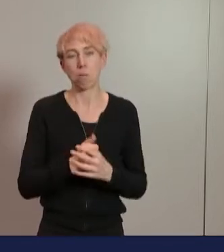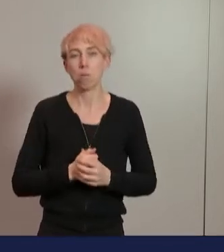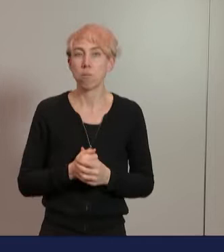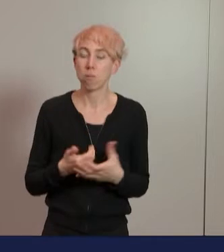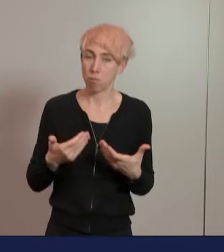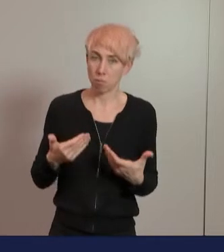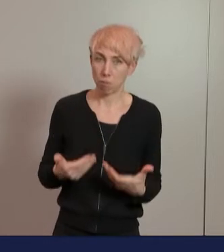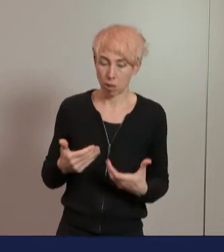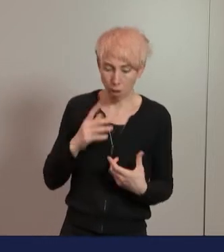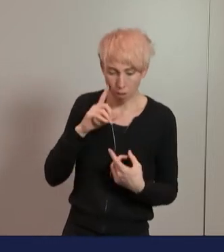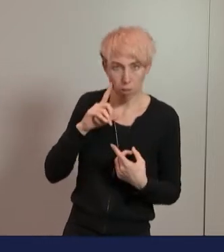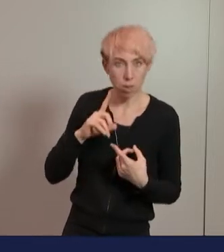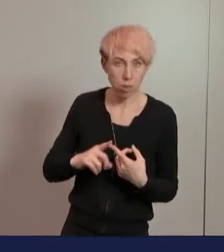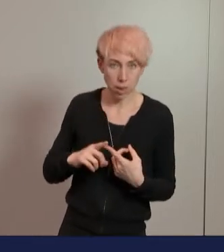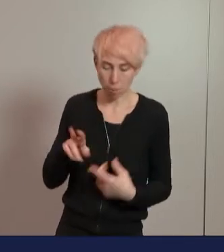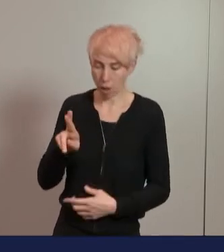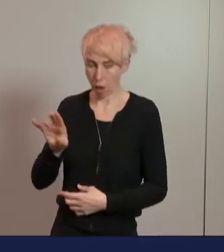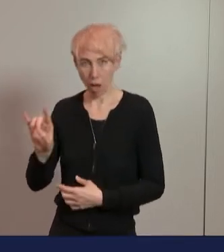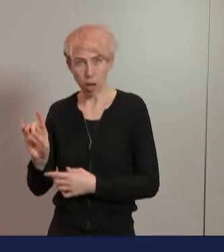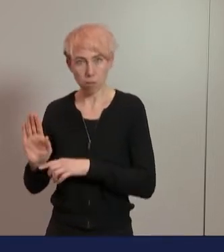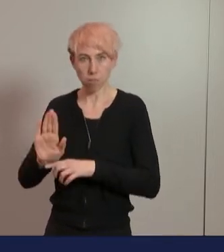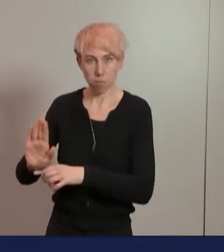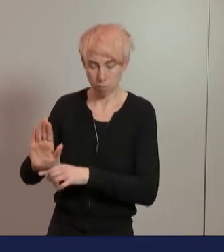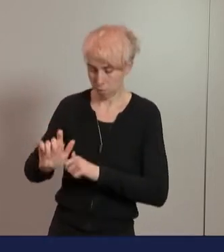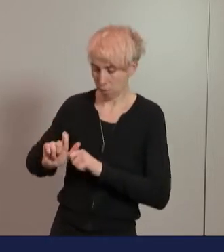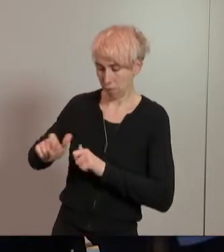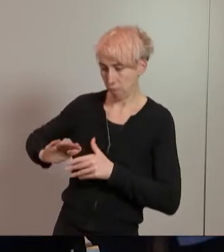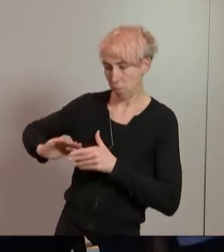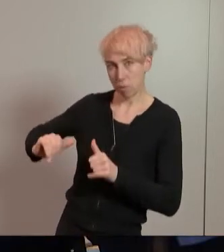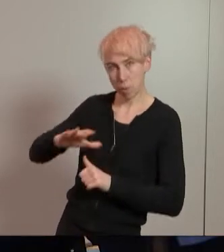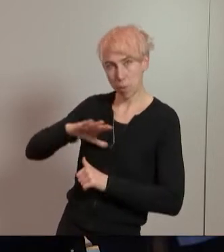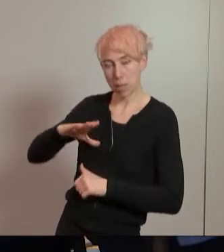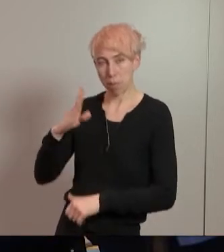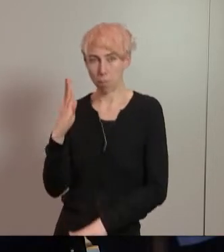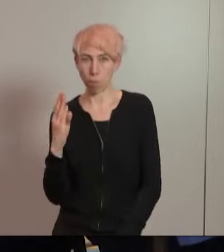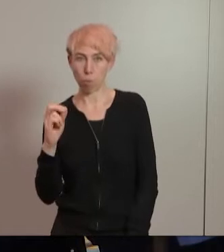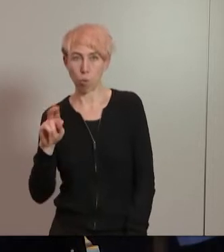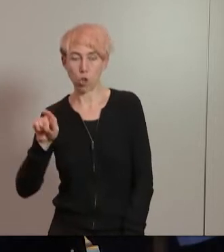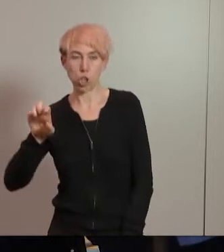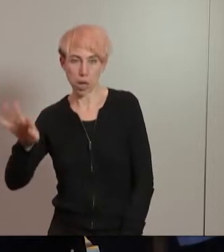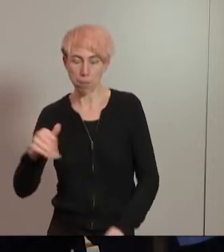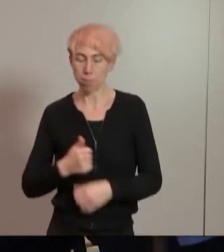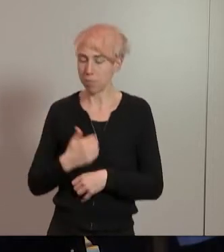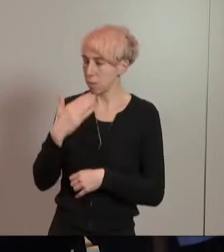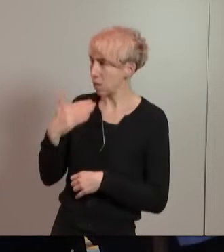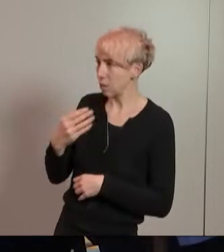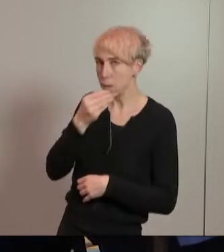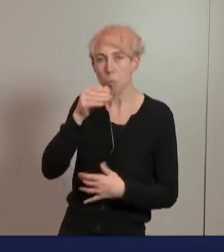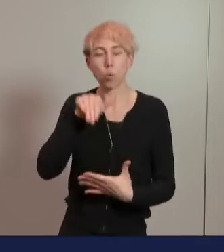maintenant aborder la partie relative aux ressources humaines et je passe pour cela la parole à Agnès Bourget. Merci.